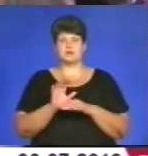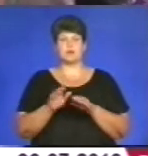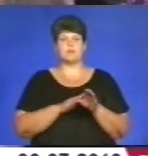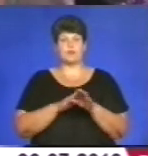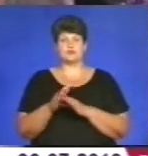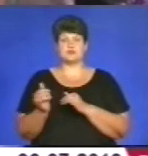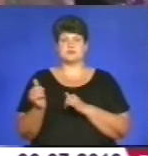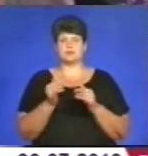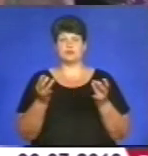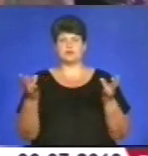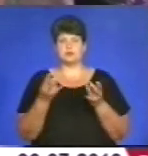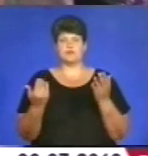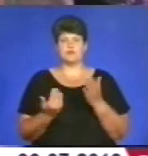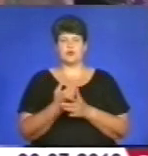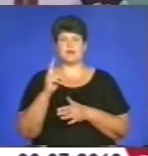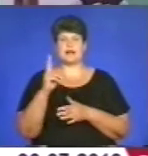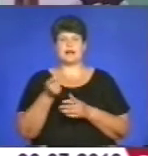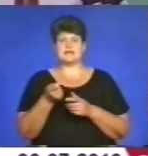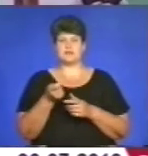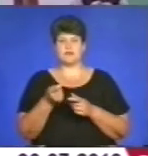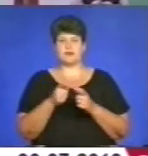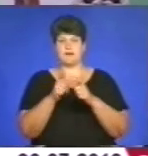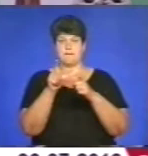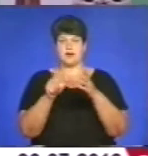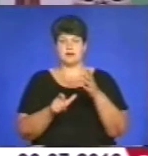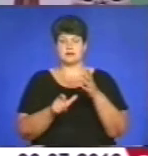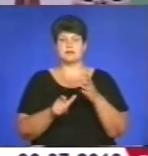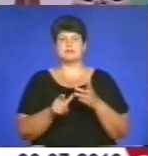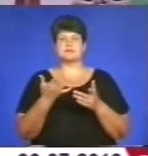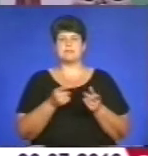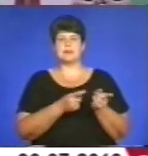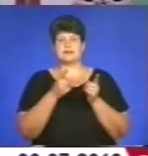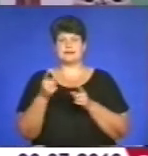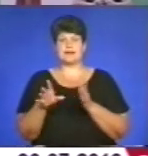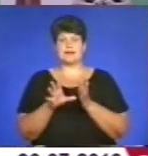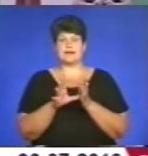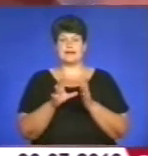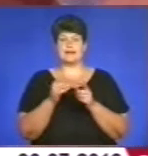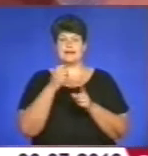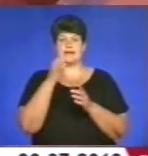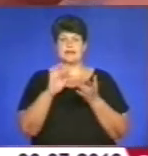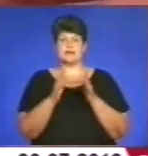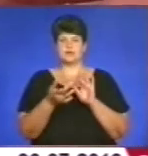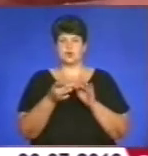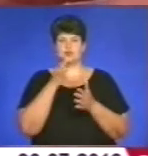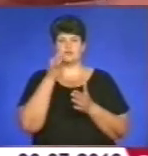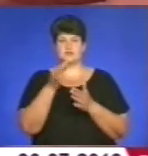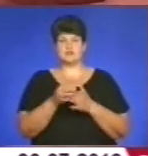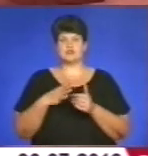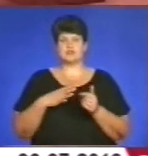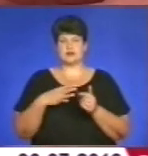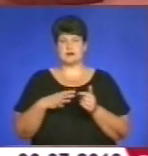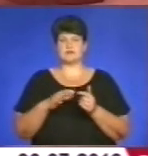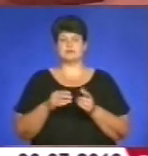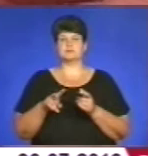забезпечити потребу у нових касових апаратах. За відмову перейти на електронну звітність підприємців чекає адміністративна відповідальність.